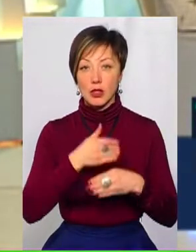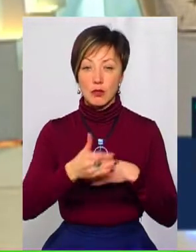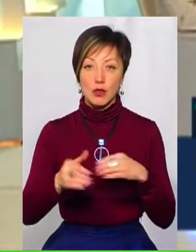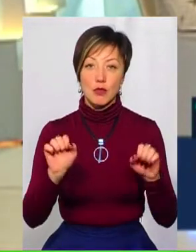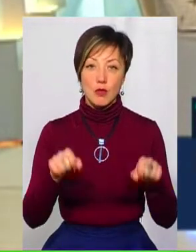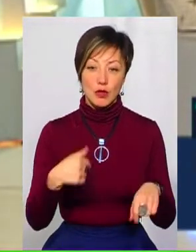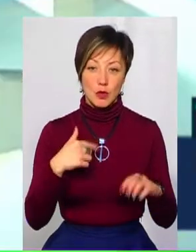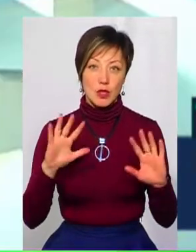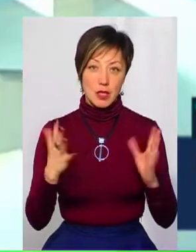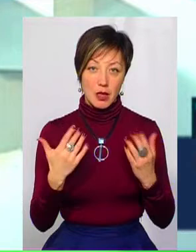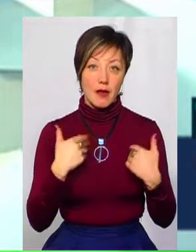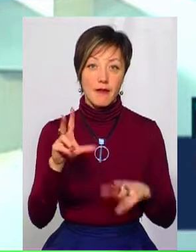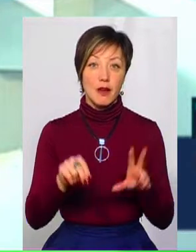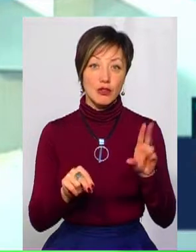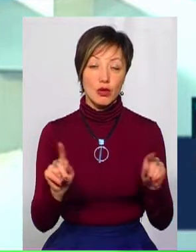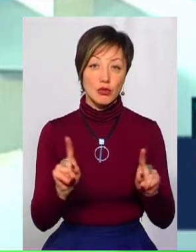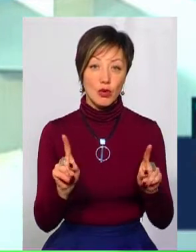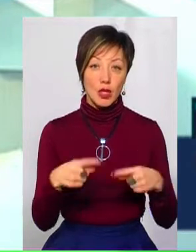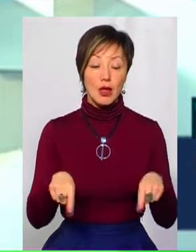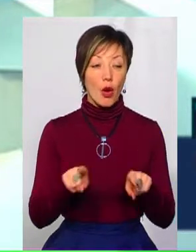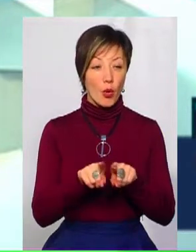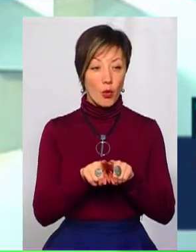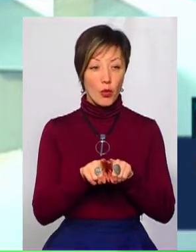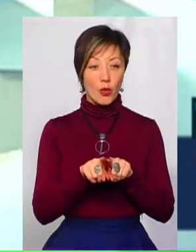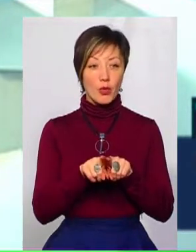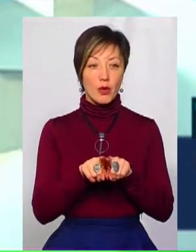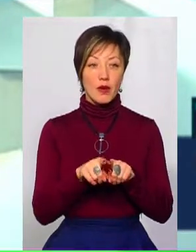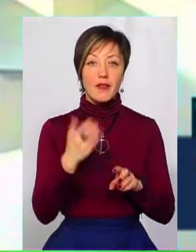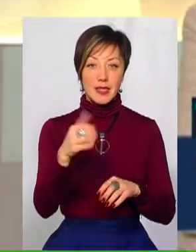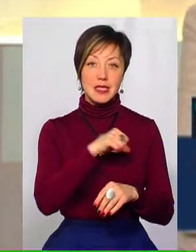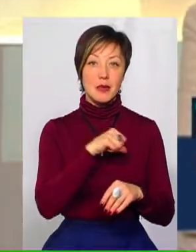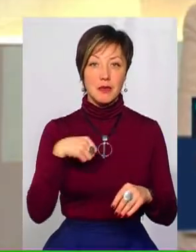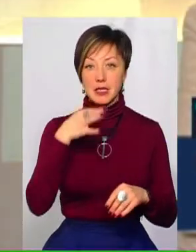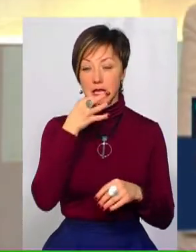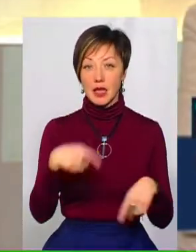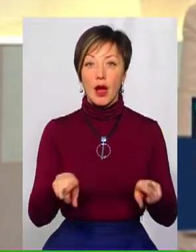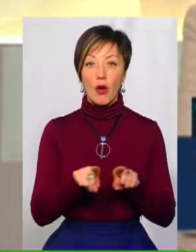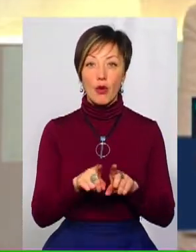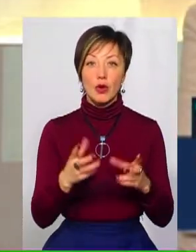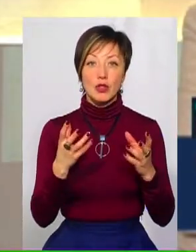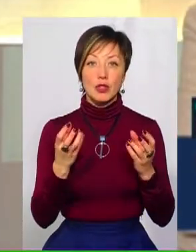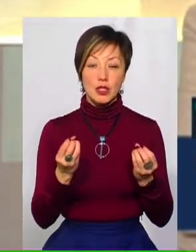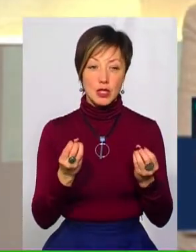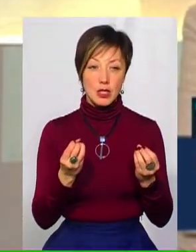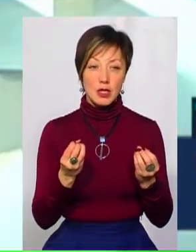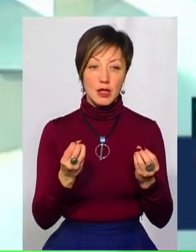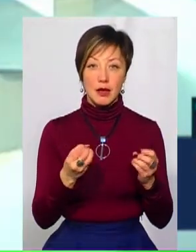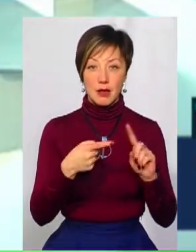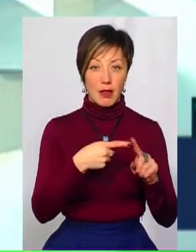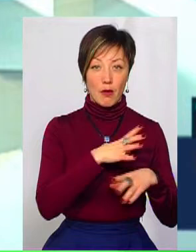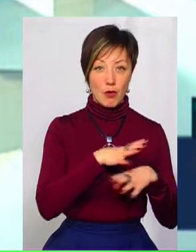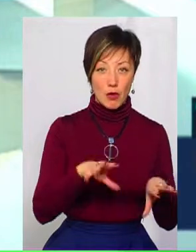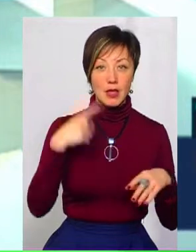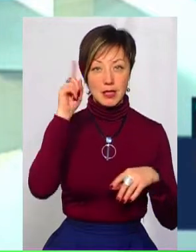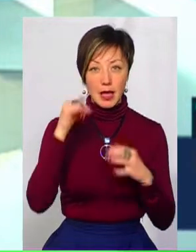може зі мною статись, адже так. Я рахую, що такого, ну, як ви самі, в принципі, сказали, що такого ще, а, не було, б, я знаю, як